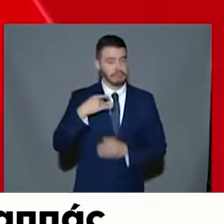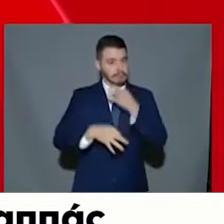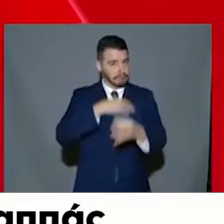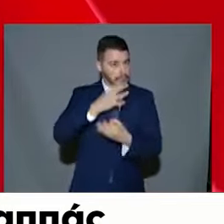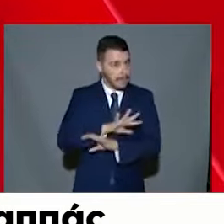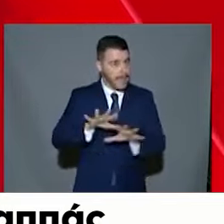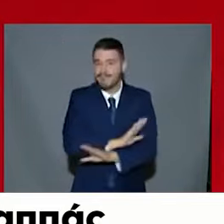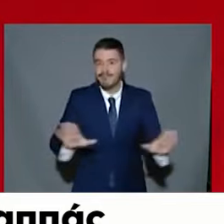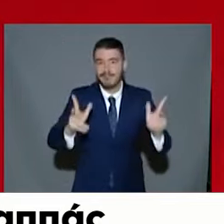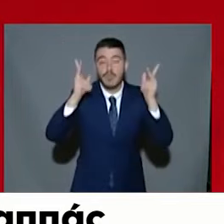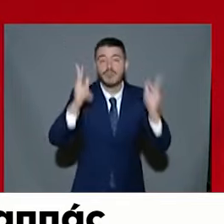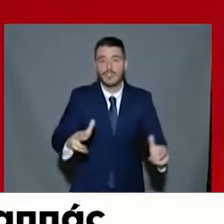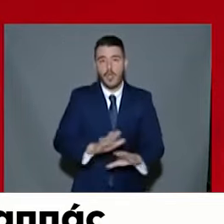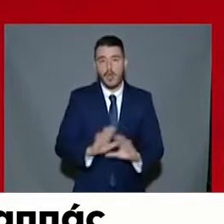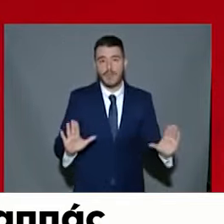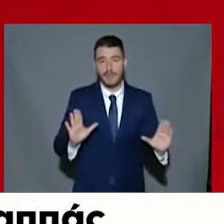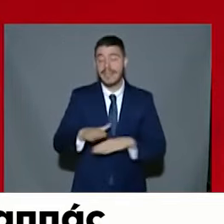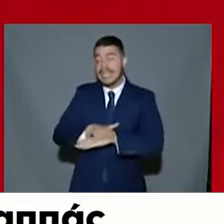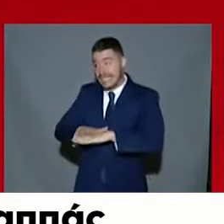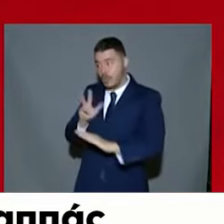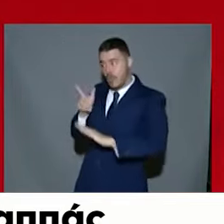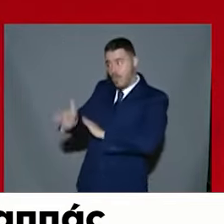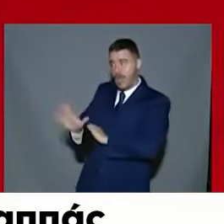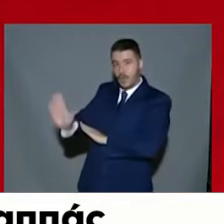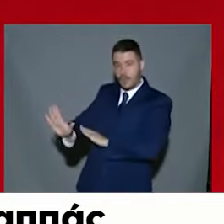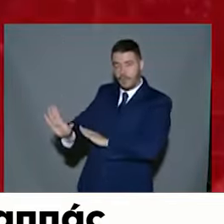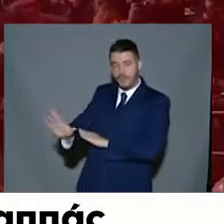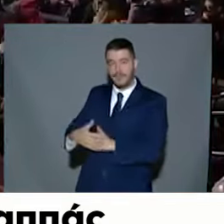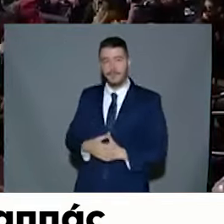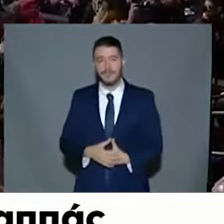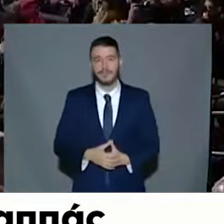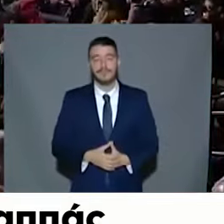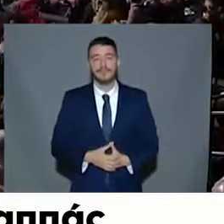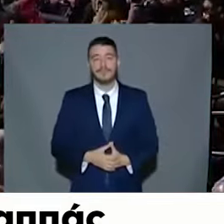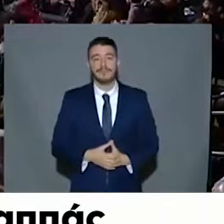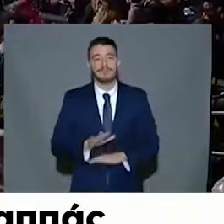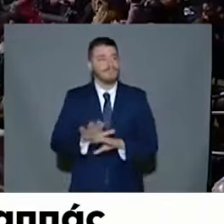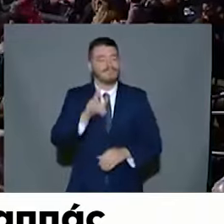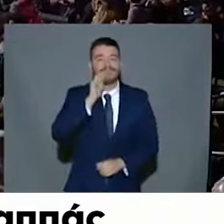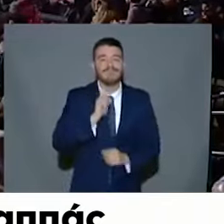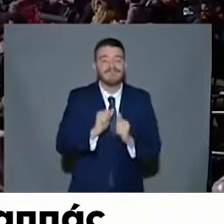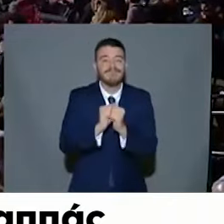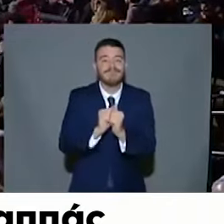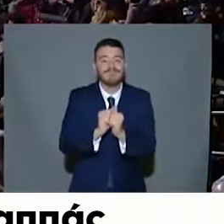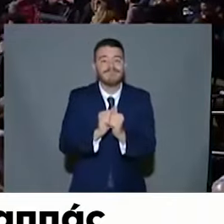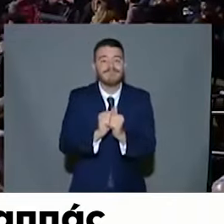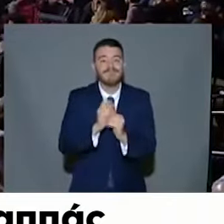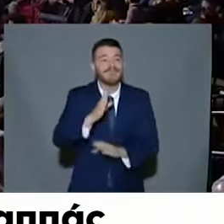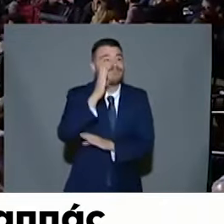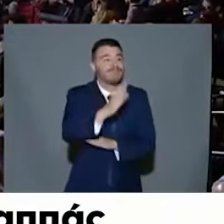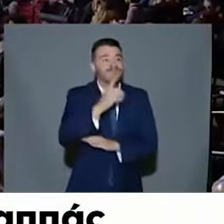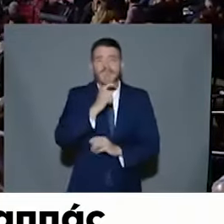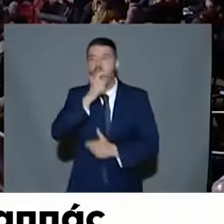την επαναβεβαίωση της εμπιστοσύνης ή είναι ένας πρόεδρος υποπροθεσμία και ό,τι δεν άνοιξε τώρα θα ανοίξει μετά τις ευρωεκλογές.